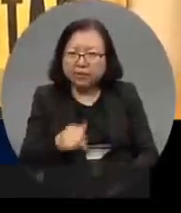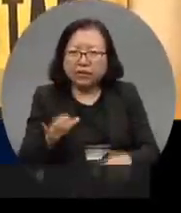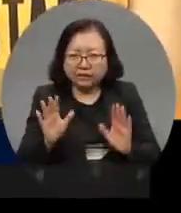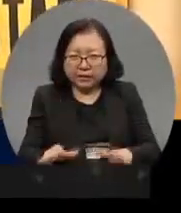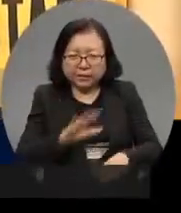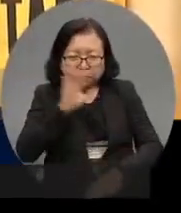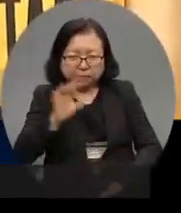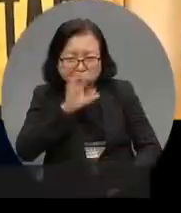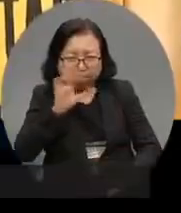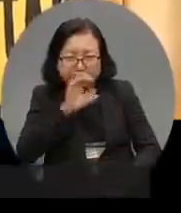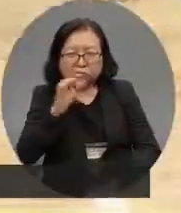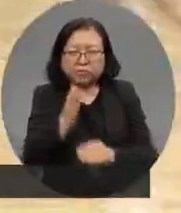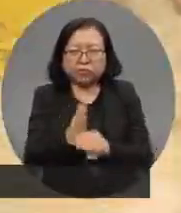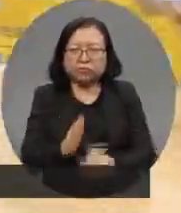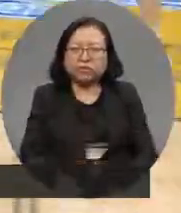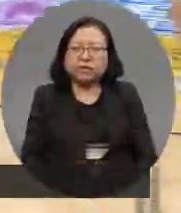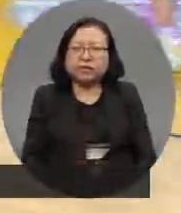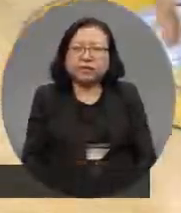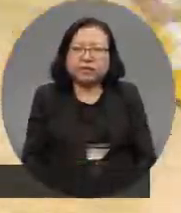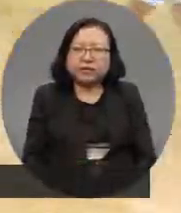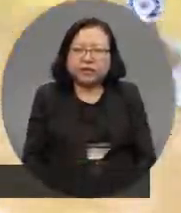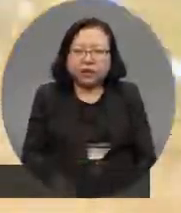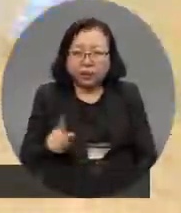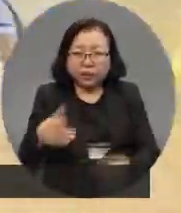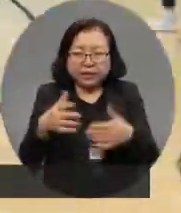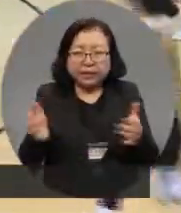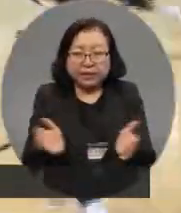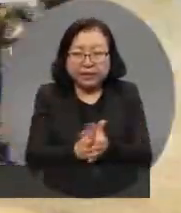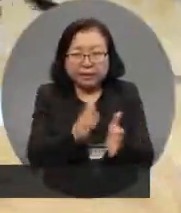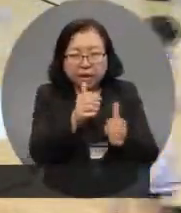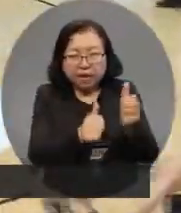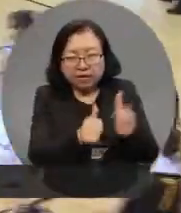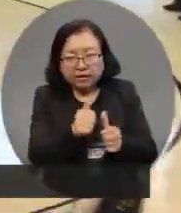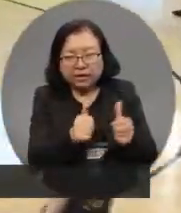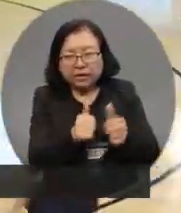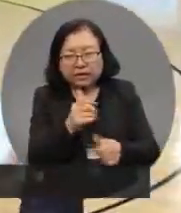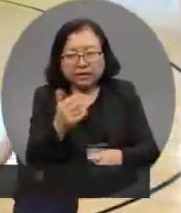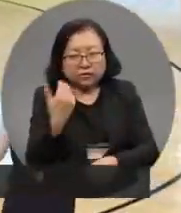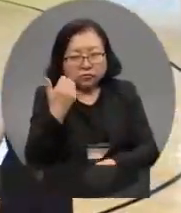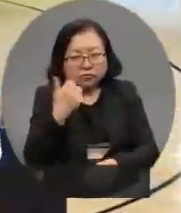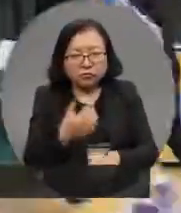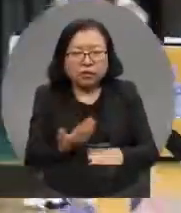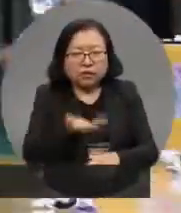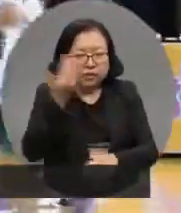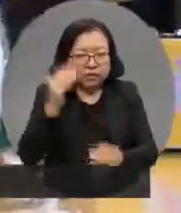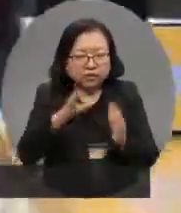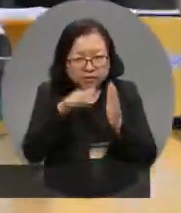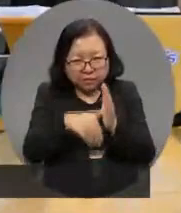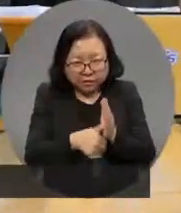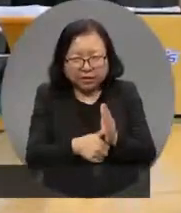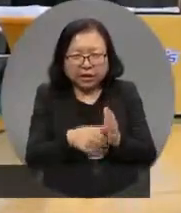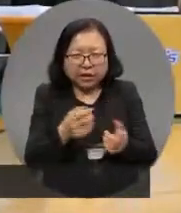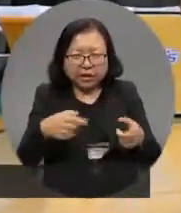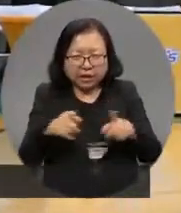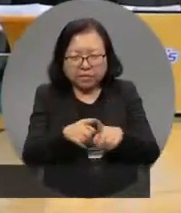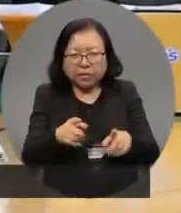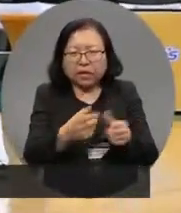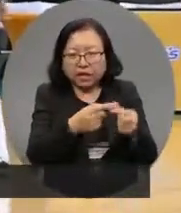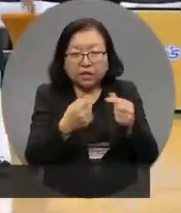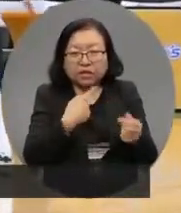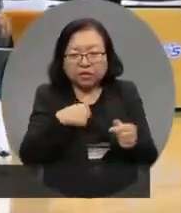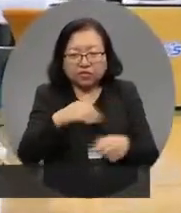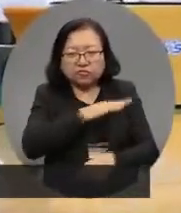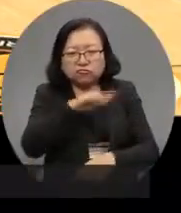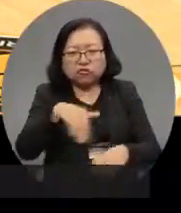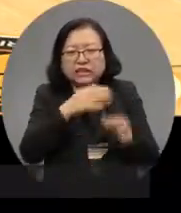많이 연습하고 있어요. KB의 경쟁 상대는 지난해 정규리그와 챔피언 결정전까지 통합 우승했던